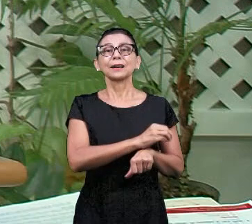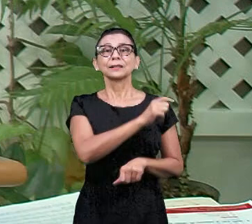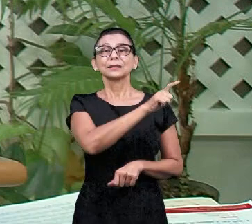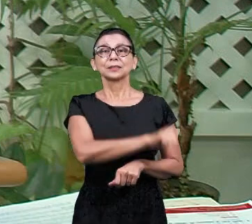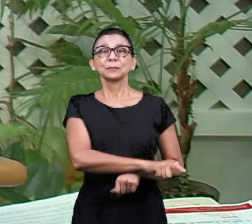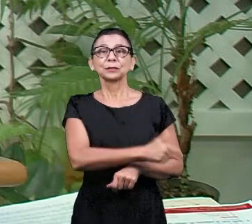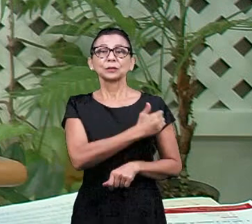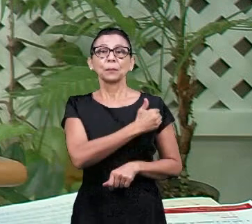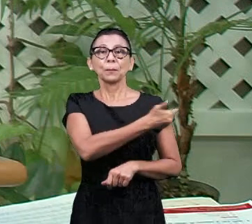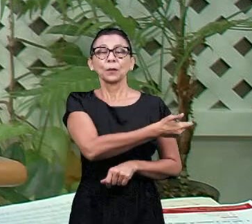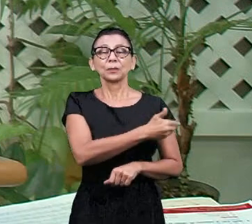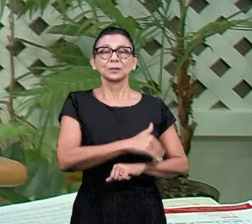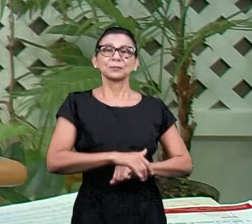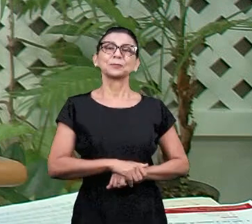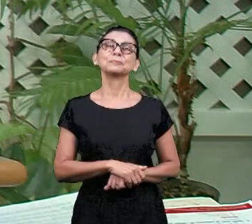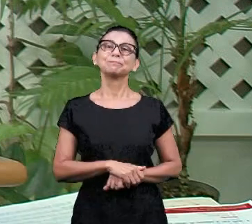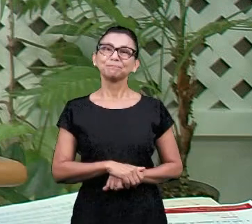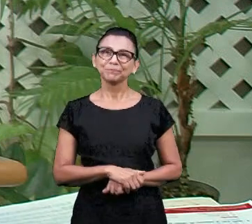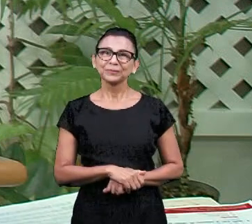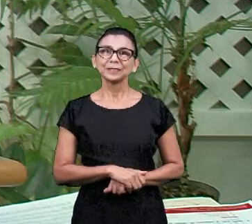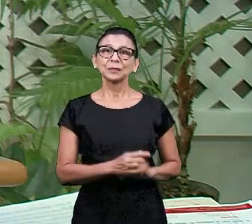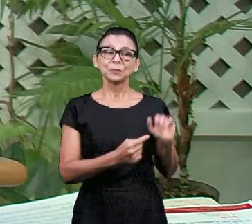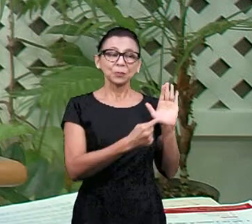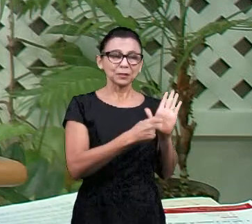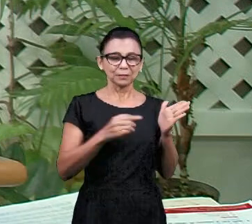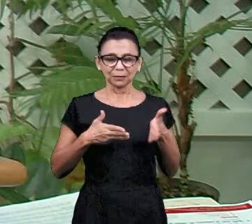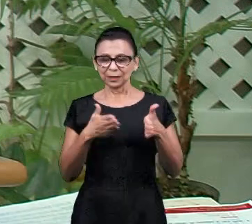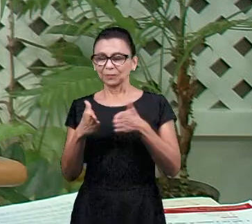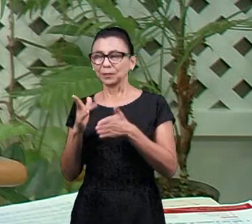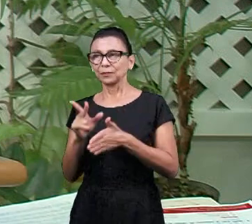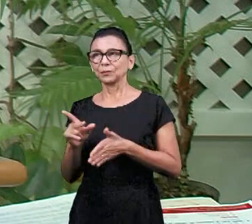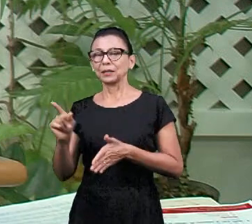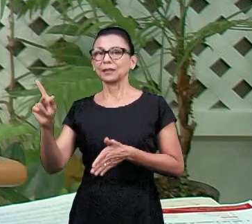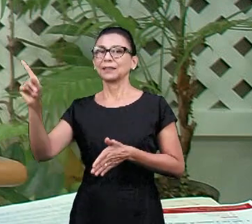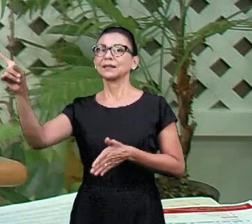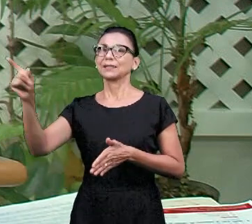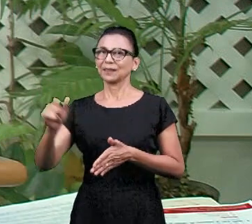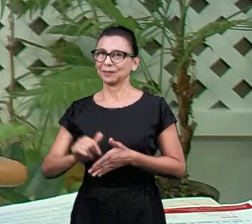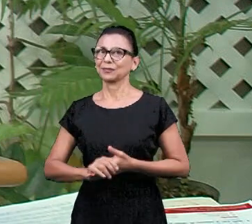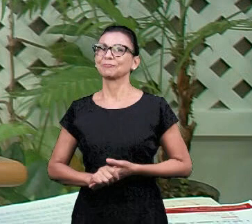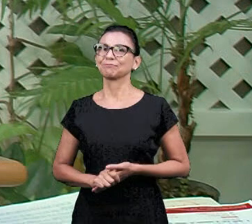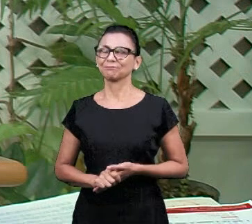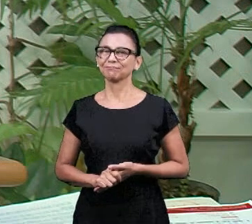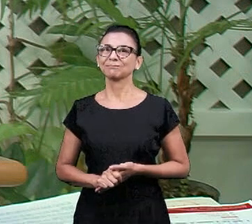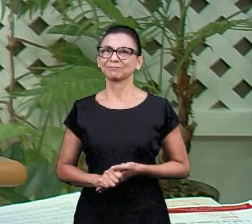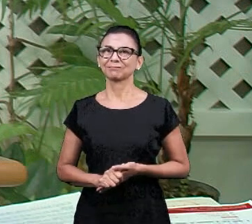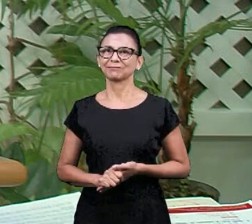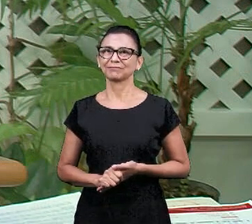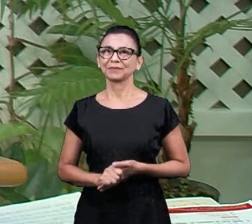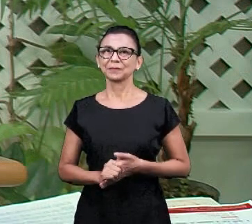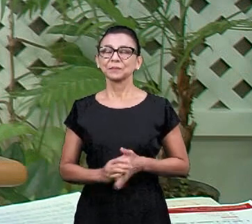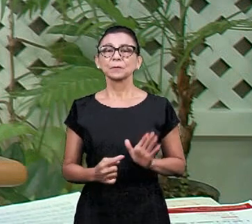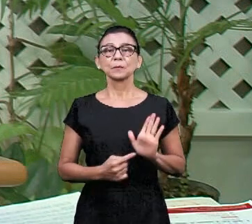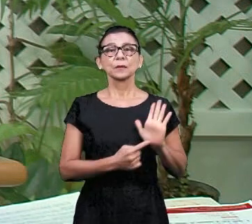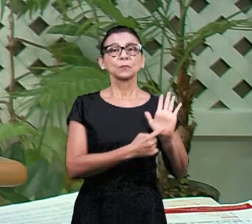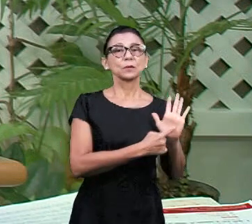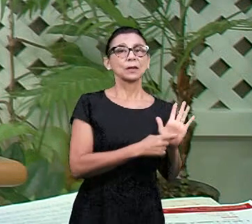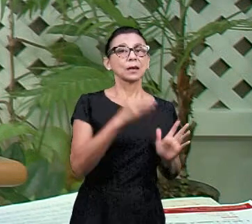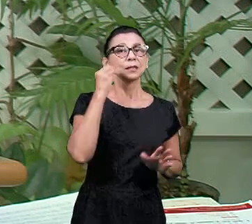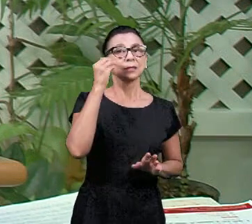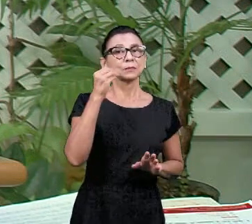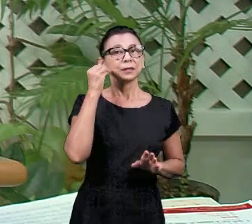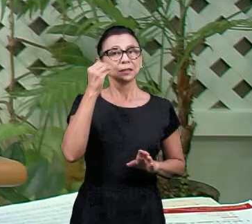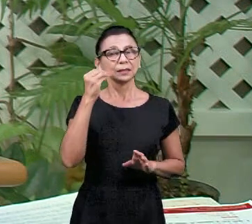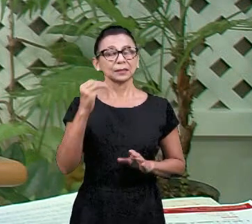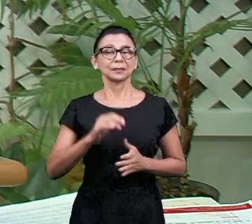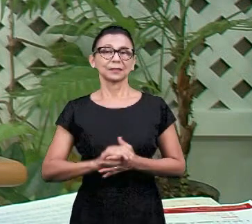lui que vous allez rechercher au bord du chemin. C'est lui que vous allez ramener au salut. Vous allez passer de l'huile sur